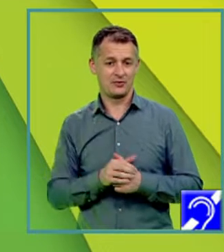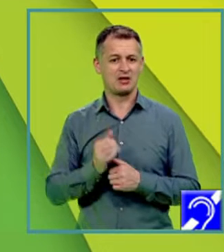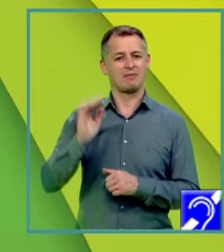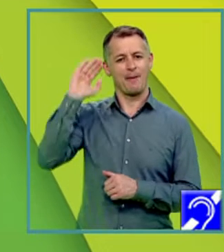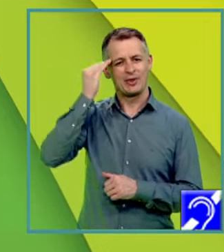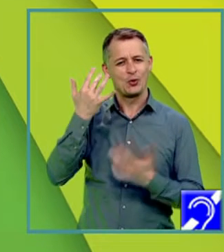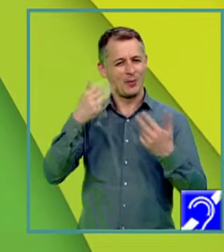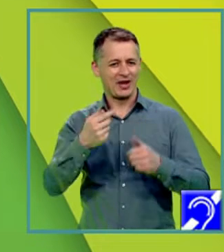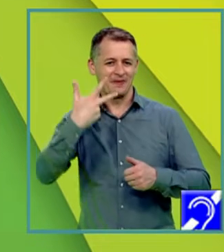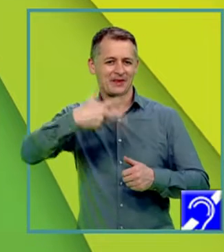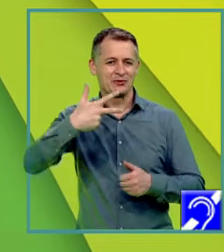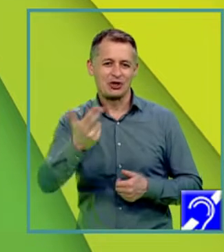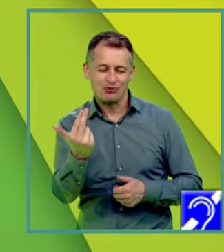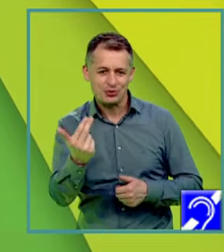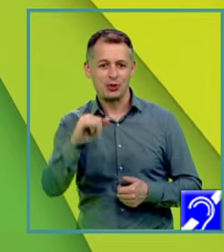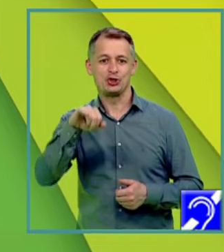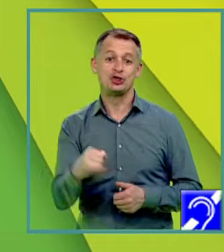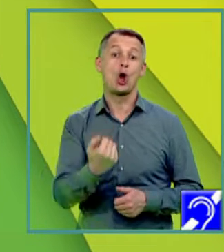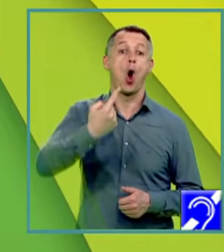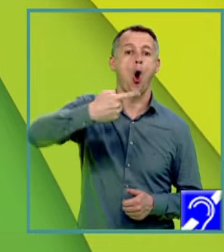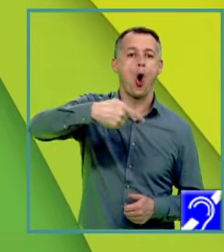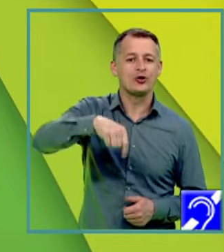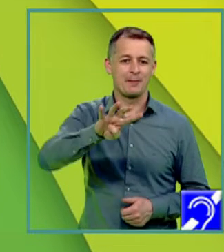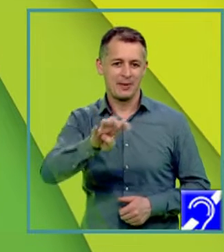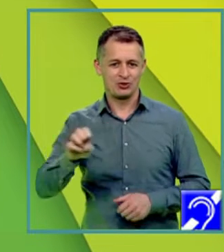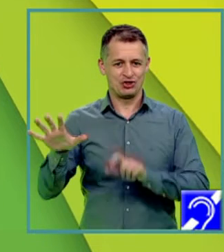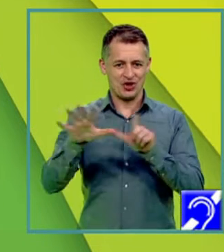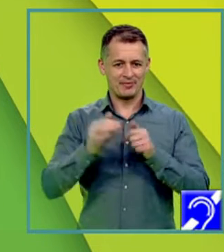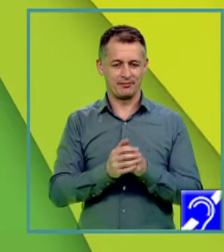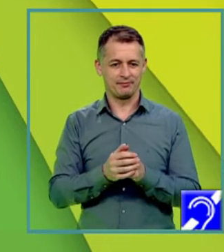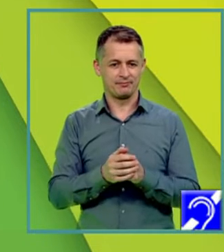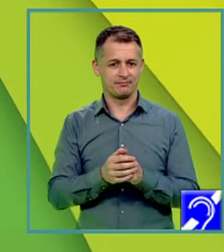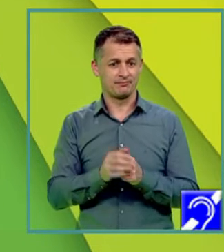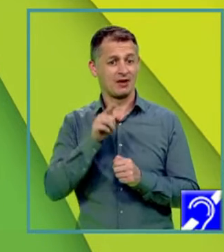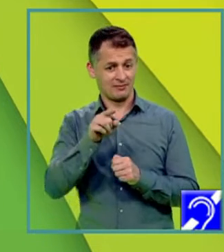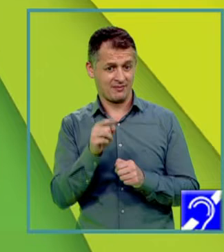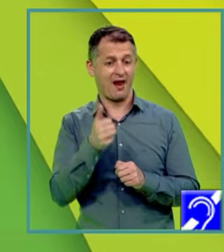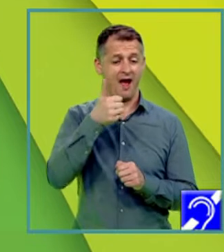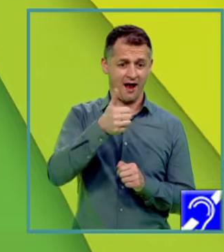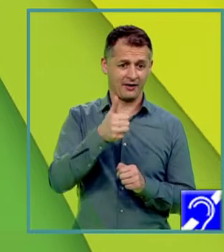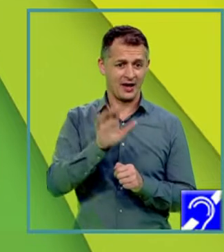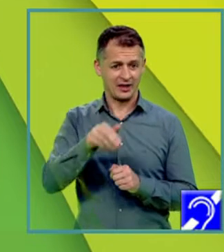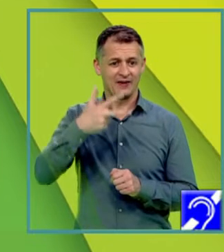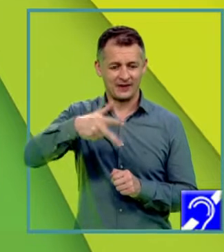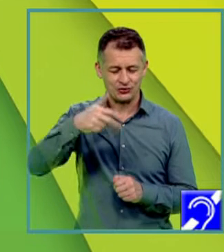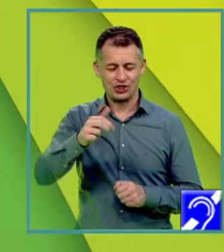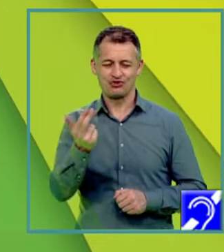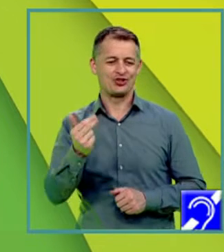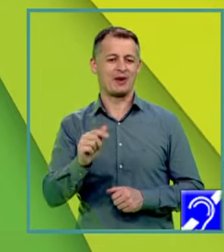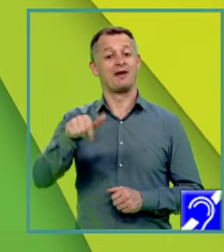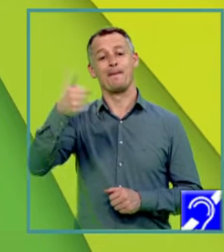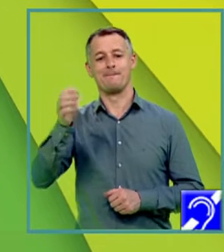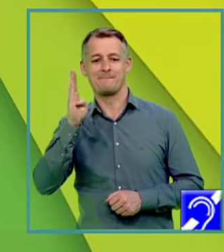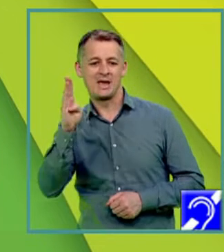erau 315 și 147 în variabila a rețin în valoarea 315 în